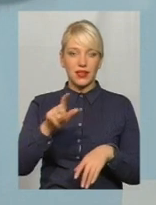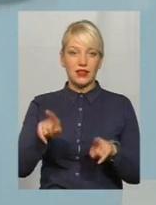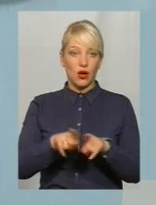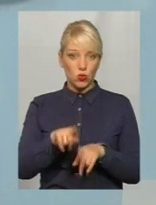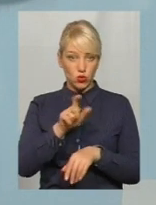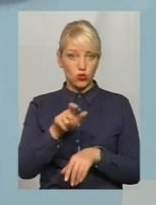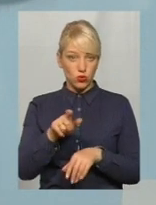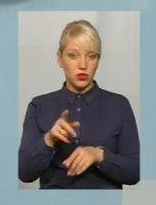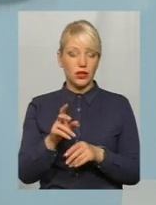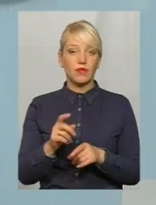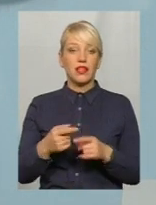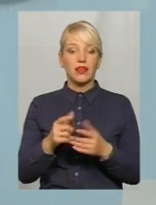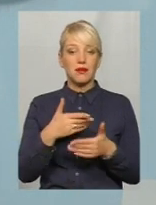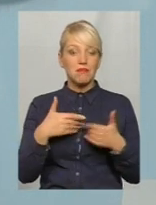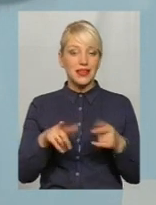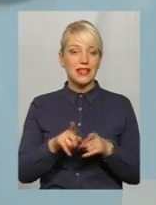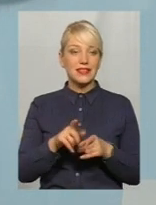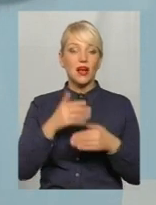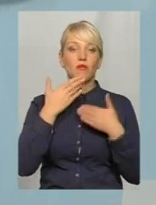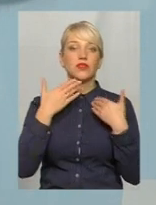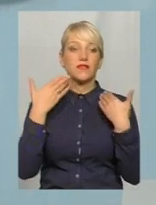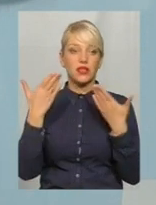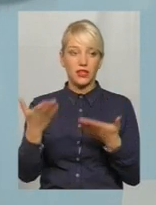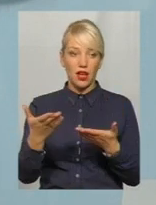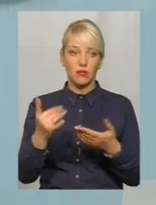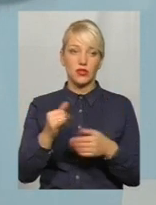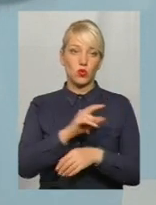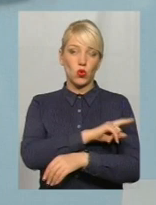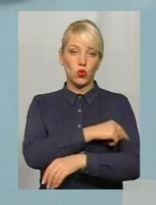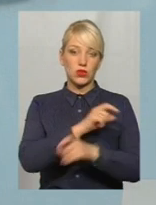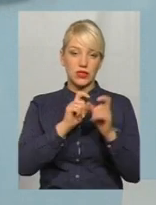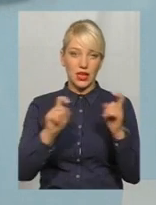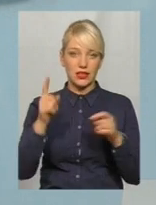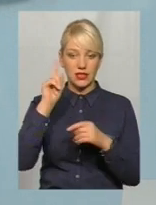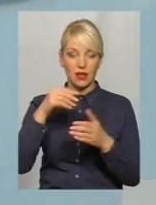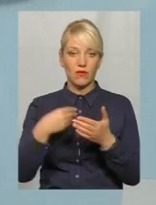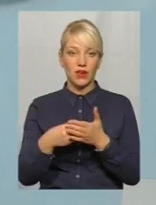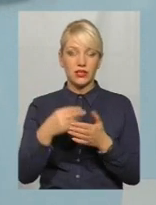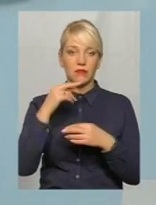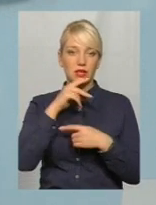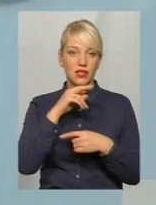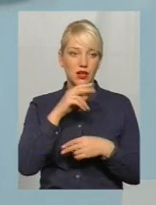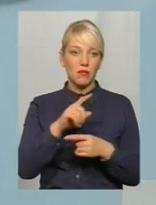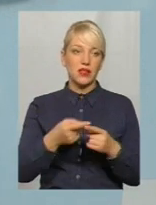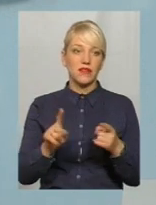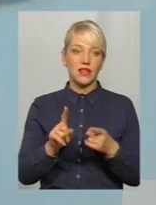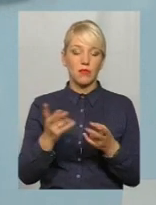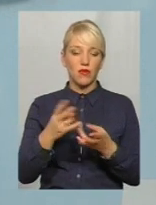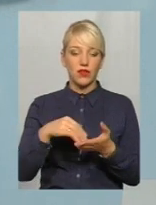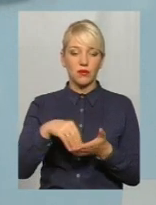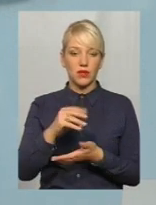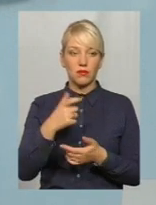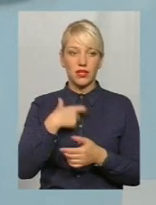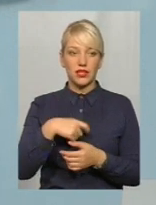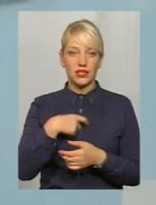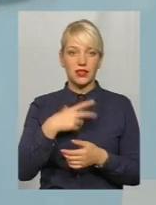дивно це звучить. І ми так само звертаємось в аптечні заклади і знаємо вартість тих медикаментів і ліків, які мусимо придбати для себе,